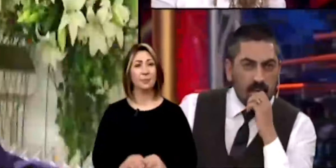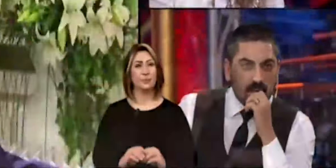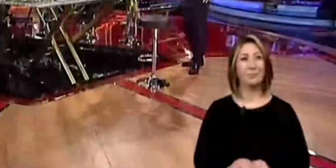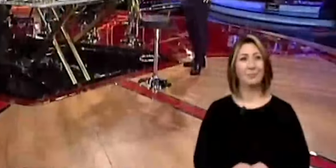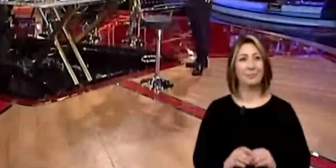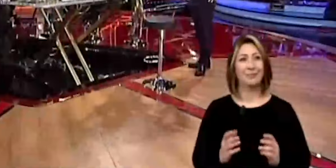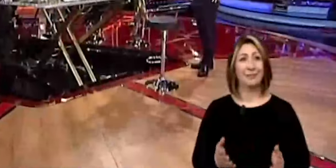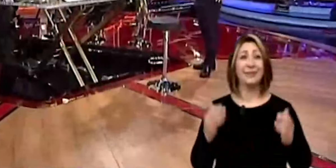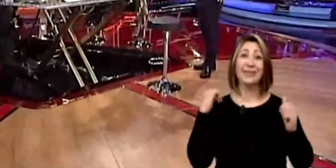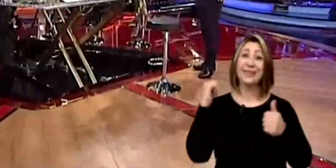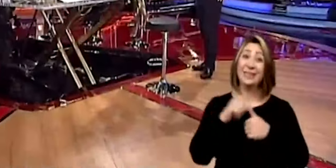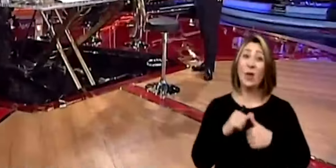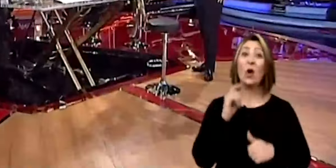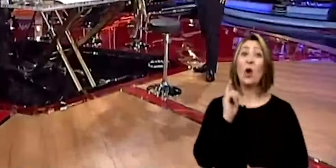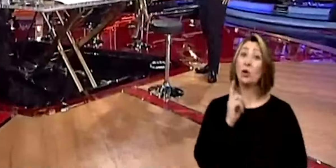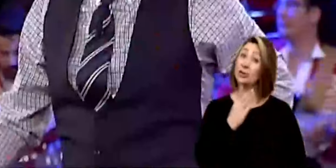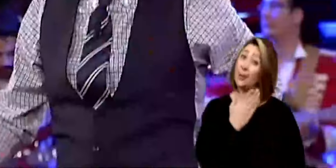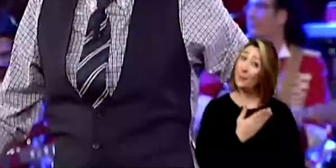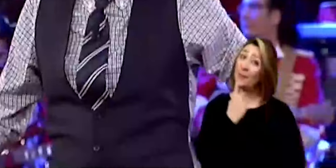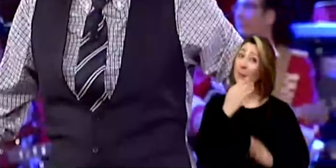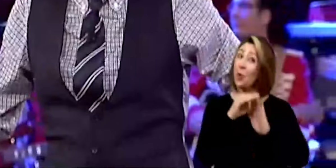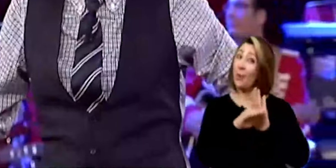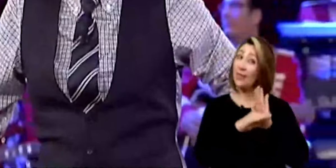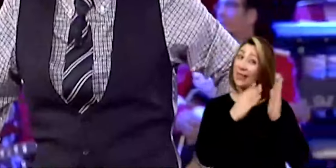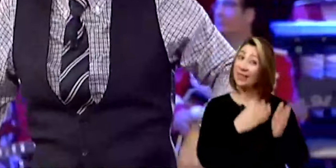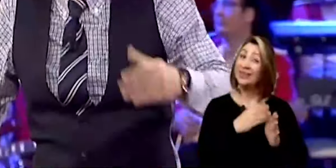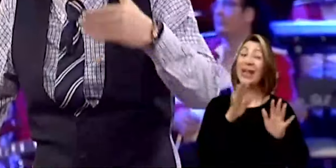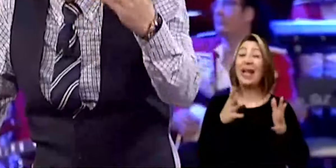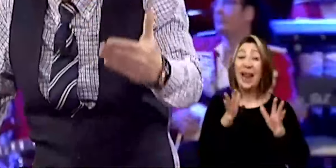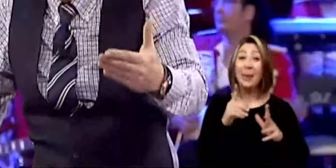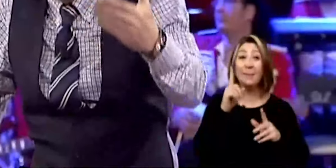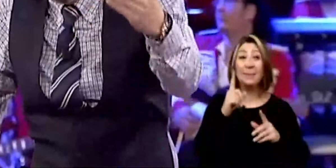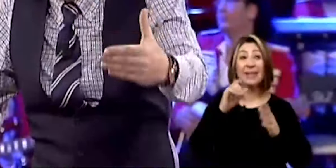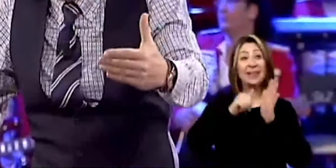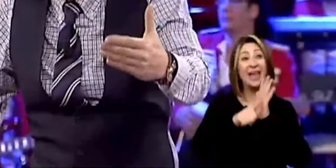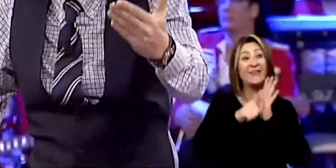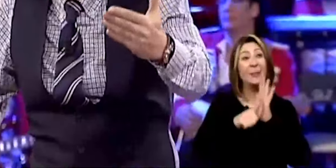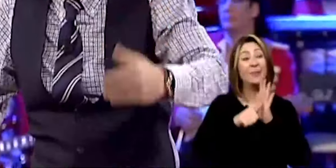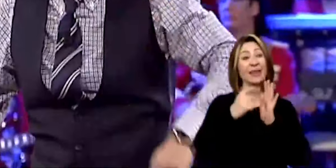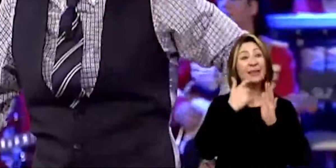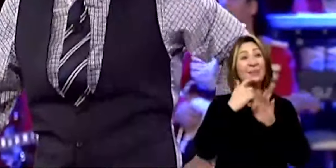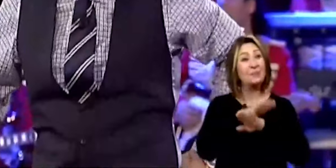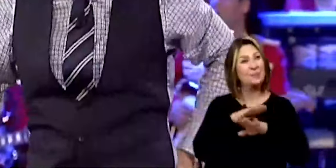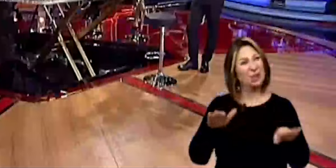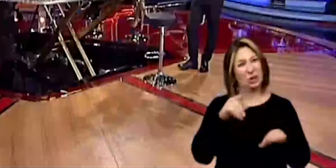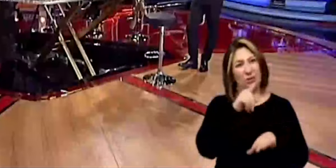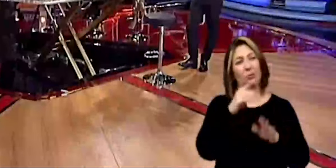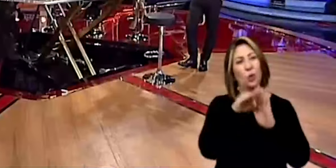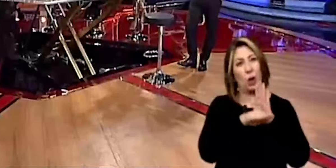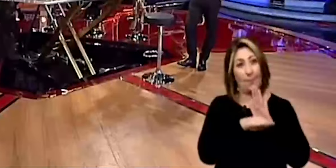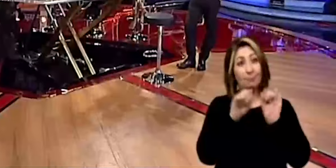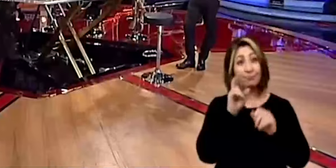Duralım. Yine hocamın bir programındayız. Galiba bitiş. Bir takvim yılının bitişi midir program? Evet,